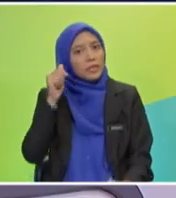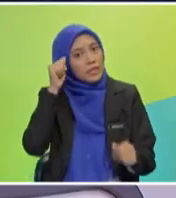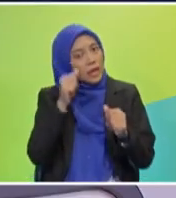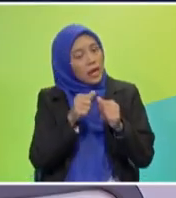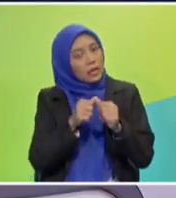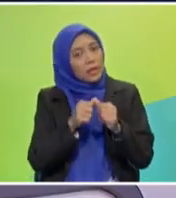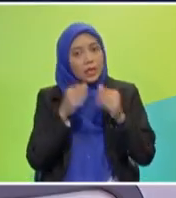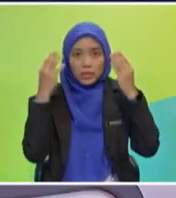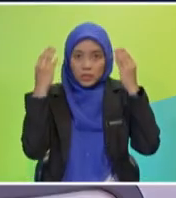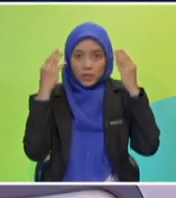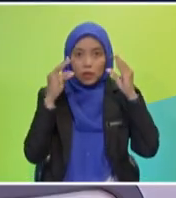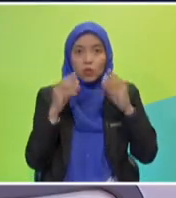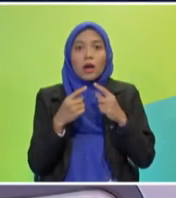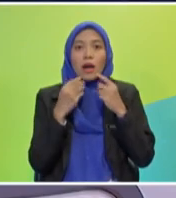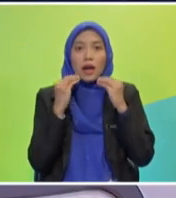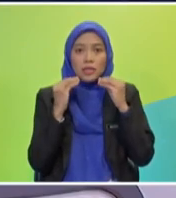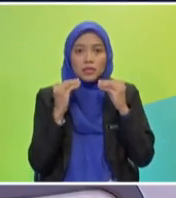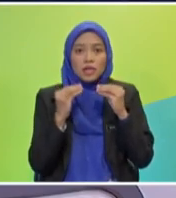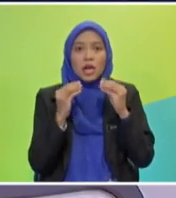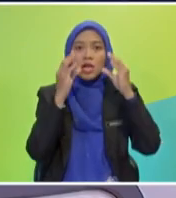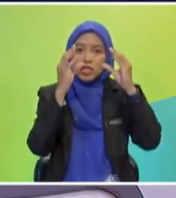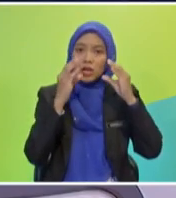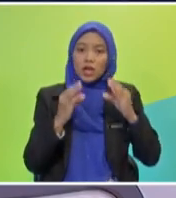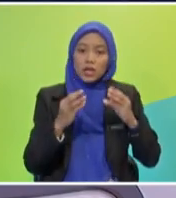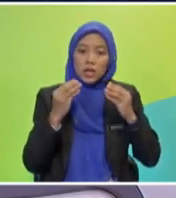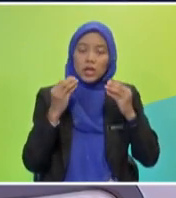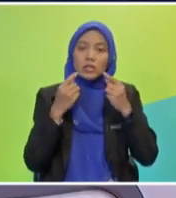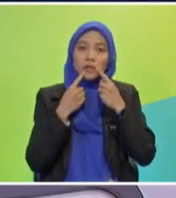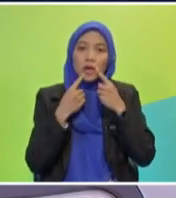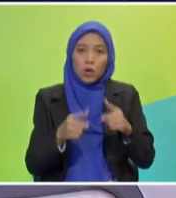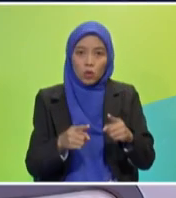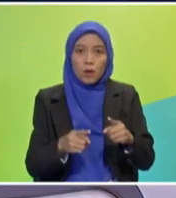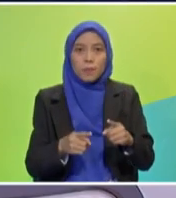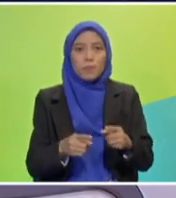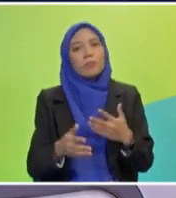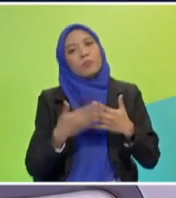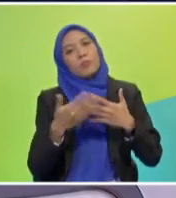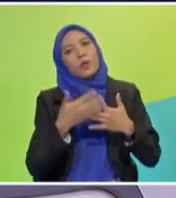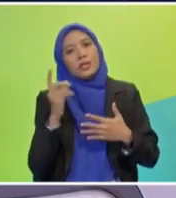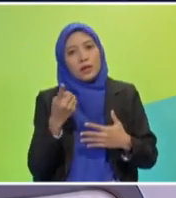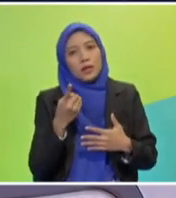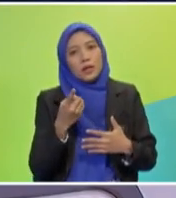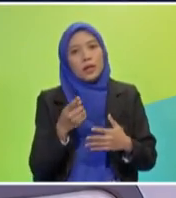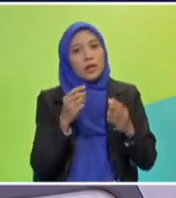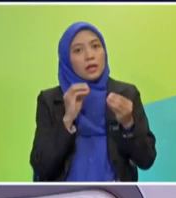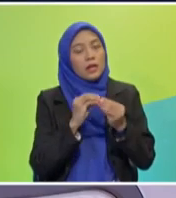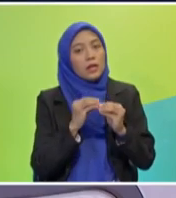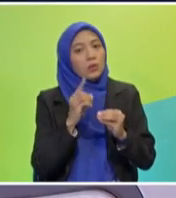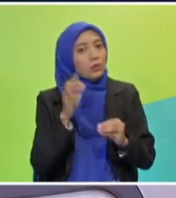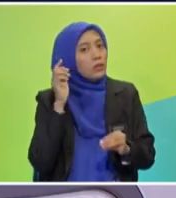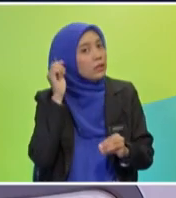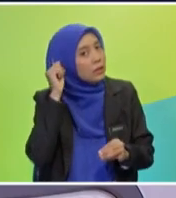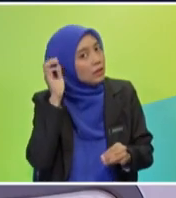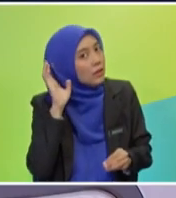pesan tadi, cara untuk memberikan respons terhadap pesanan mudah sahaja. Dengar